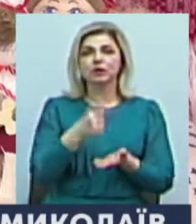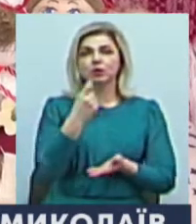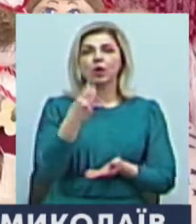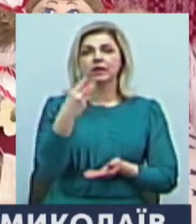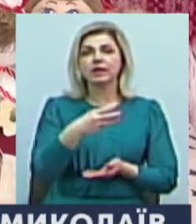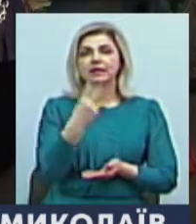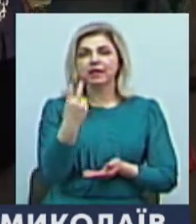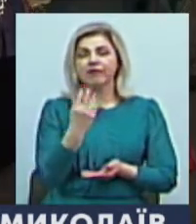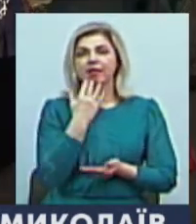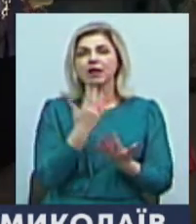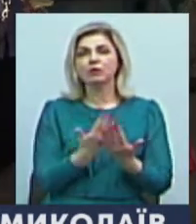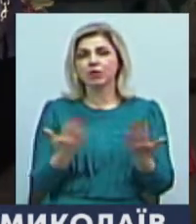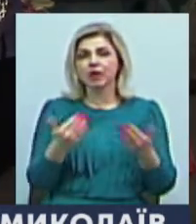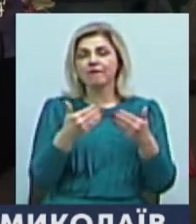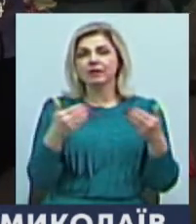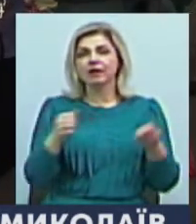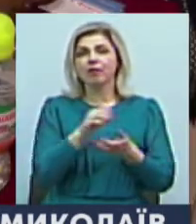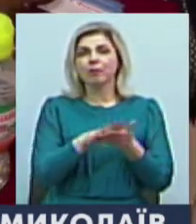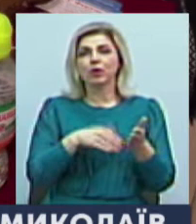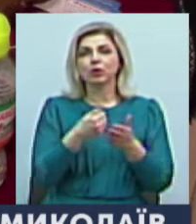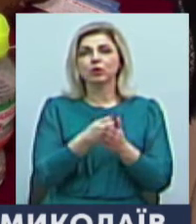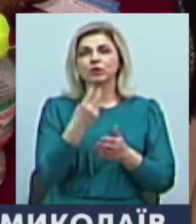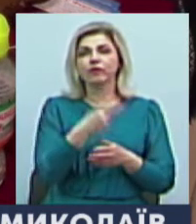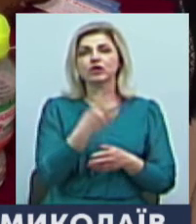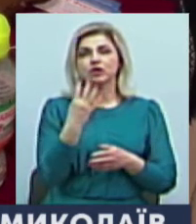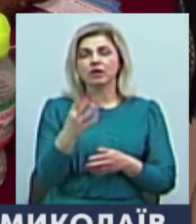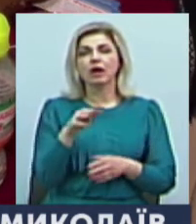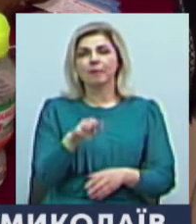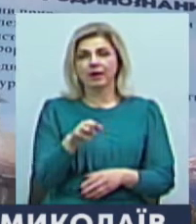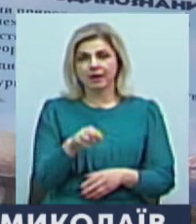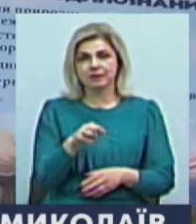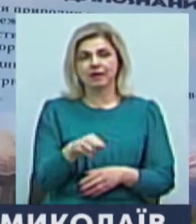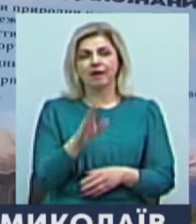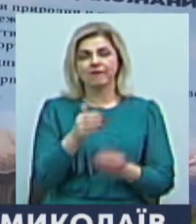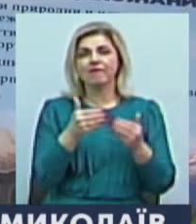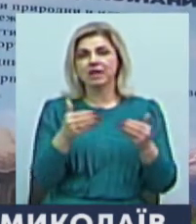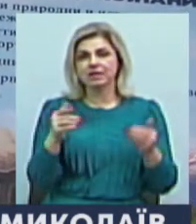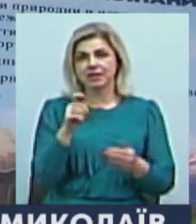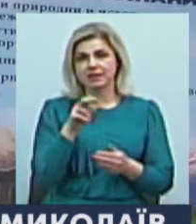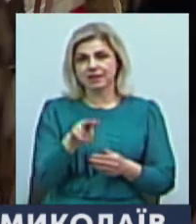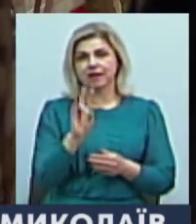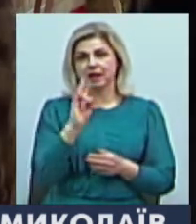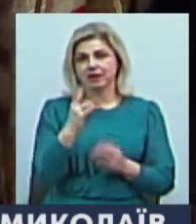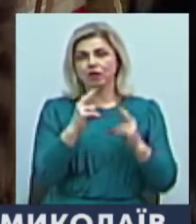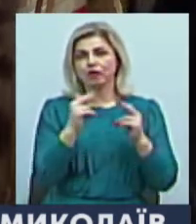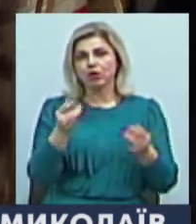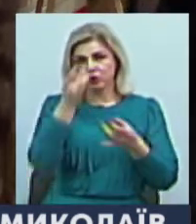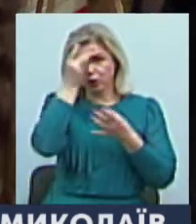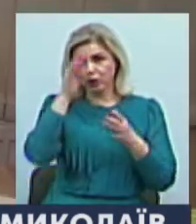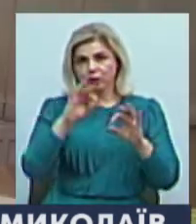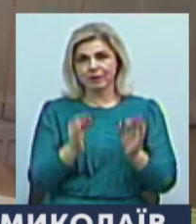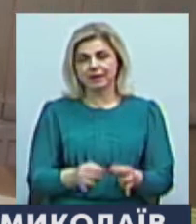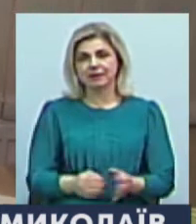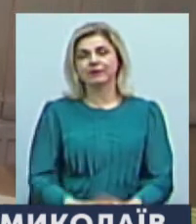132 національностей. Виставка триватиме до 24 березня у муніципальній виставковій залі Миколаївського міського палацу культури і